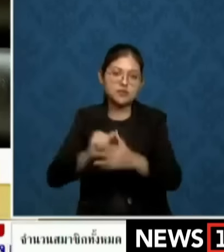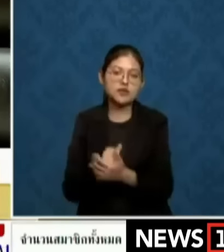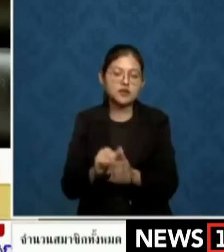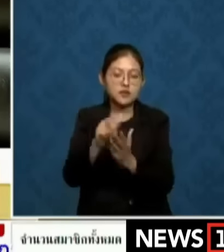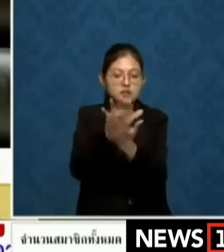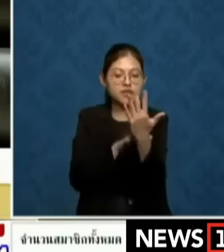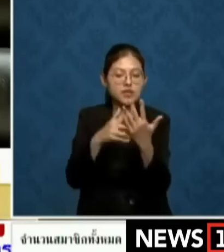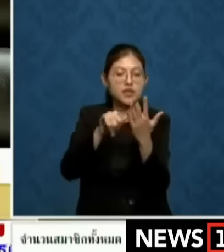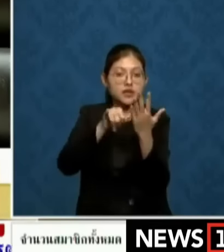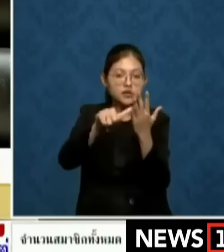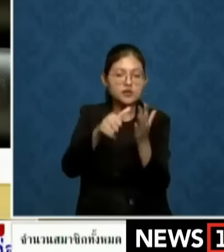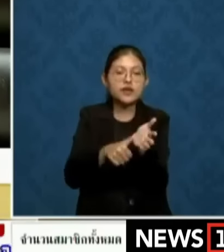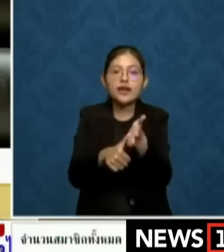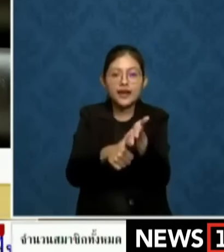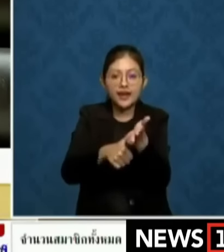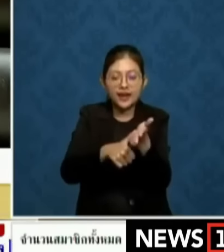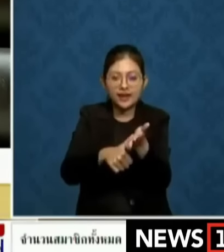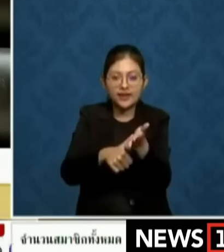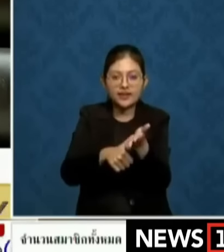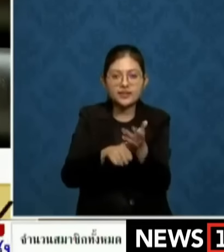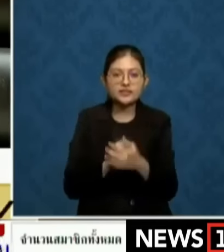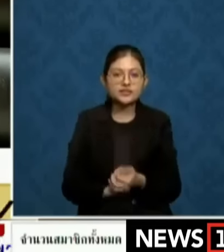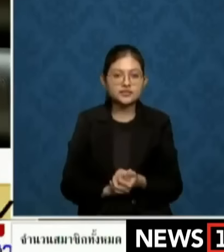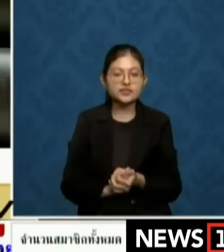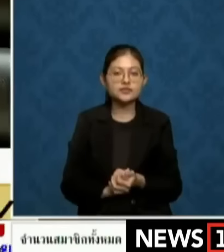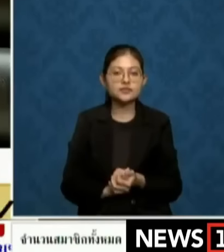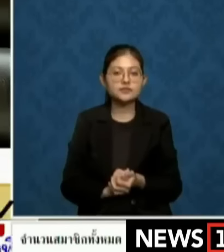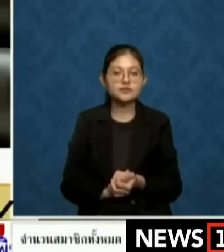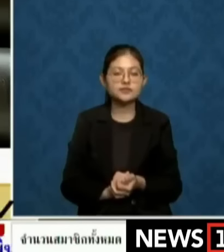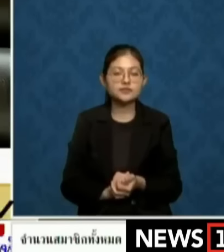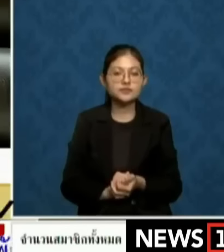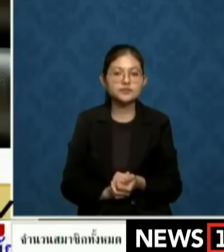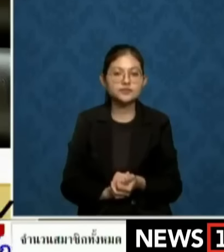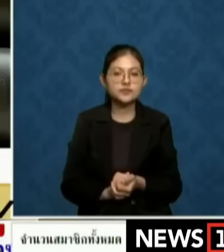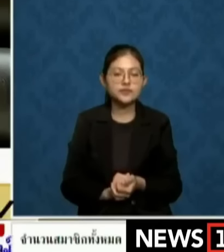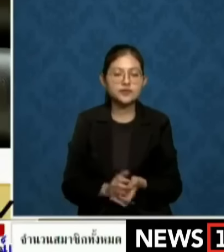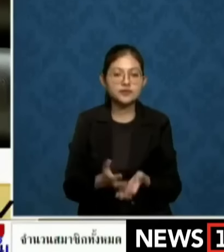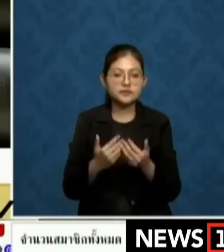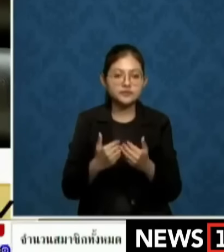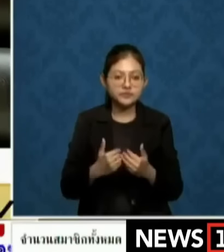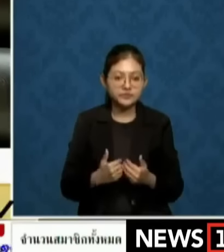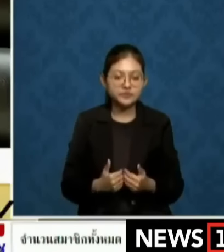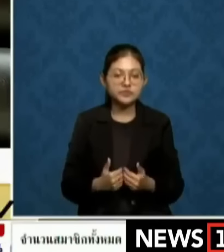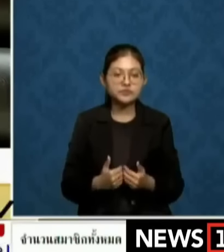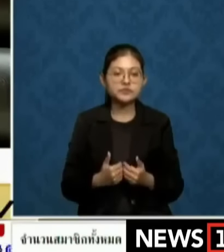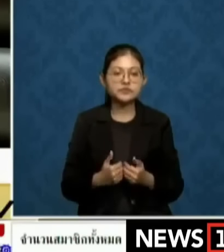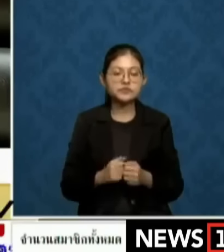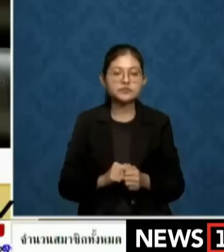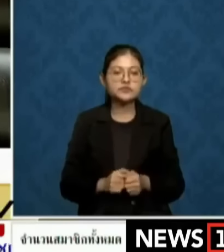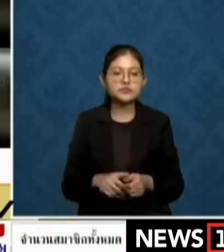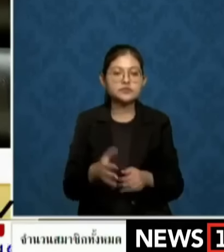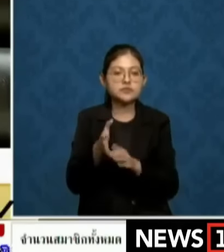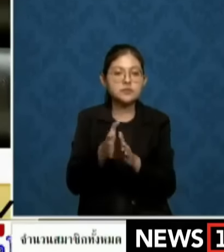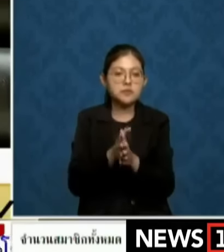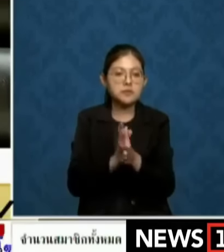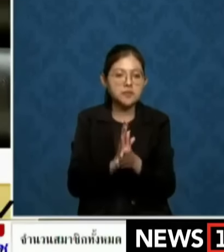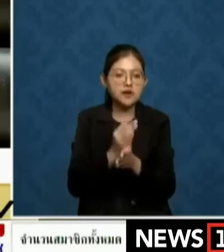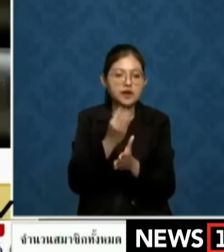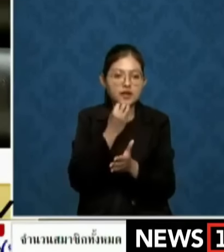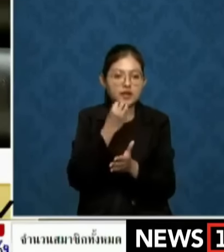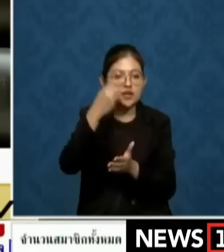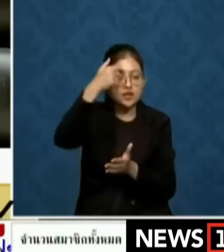ประชาชนจะหาว่าส.ส.พิทักษ์เดชโดนซาลาเปาใบละ28บาทมาปิดปากซึ่งไม่มีใครปิดปากตนได้ทำไ